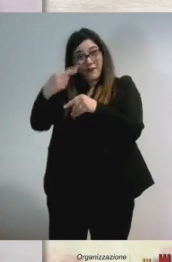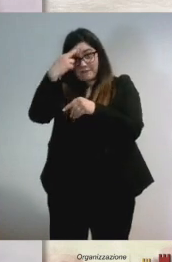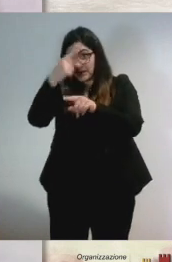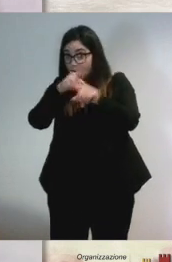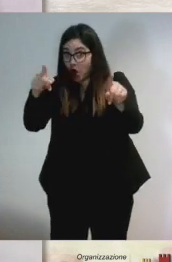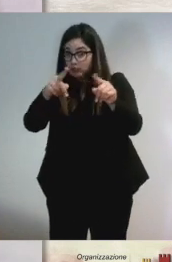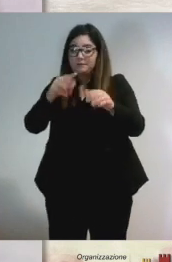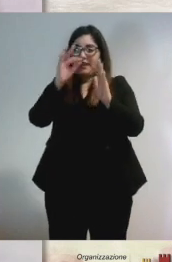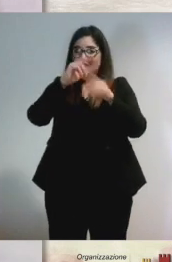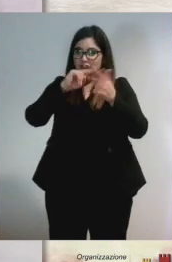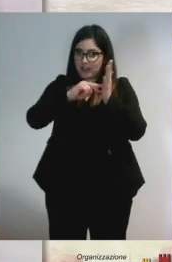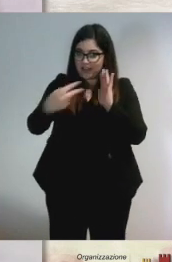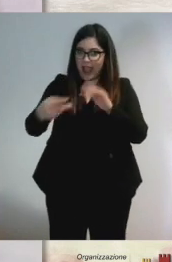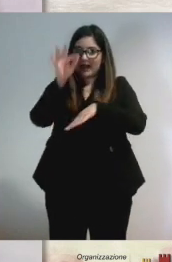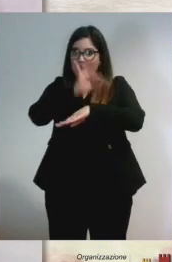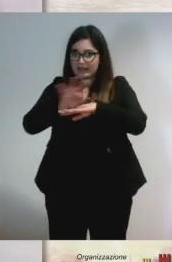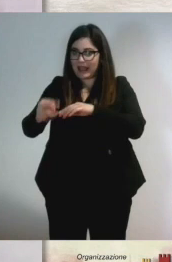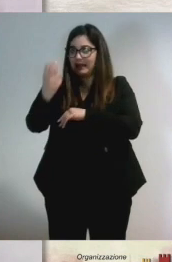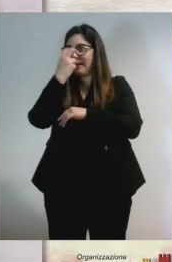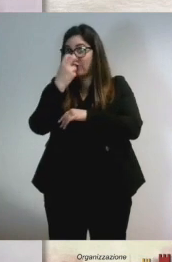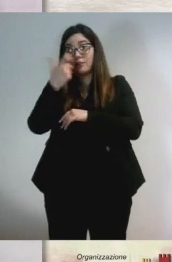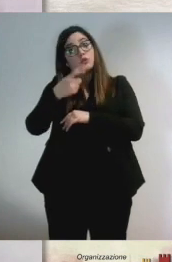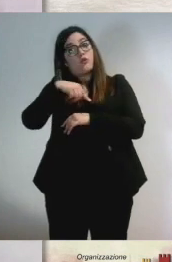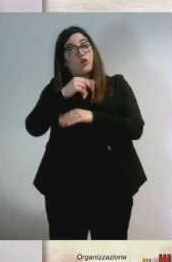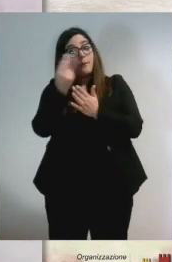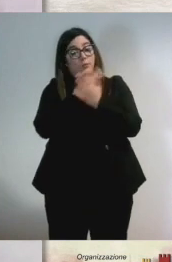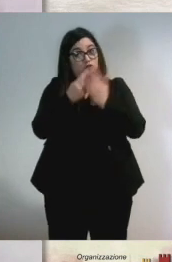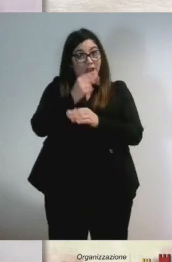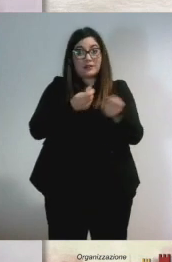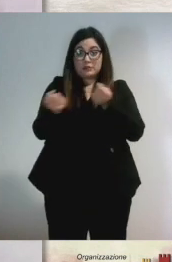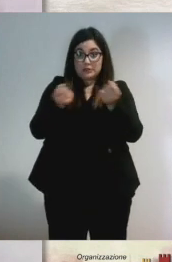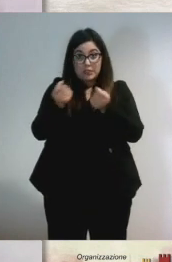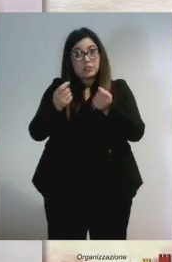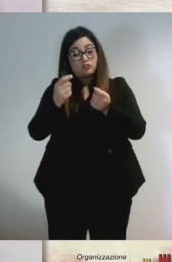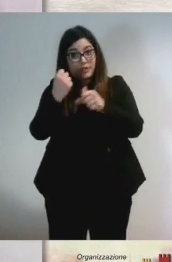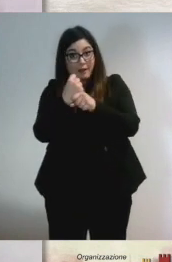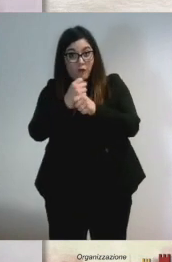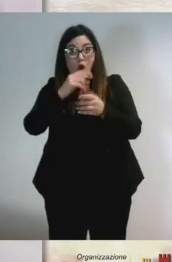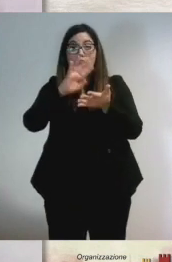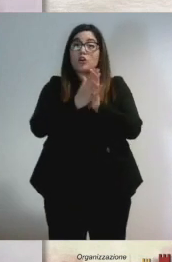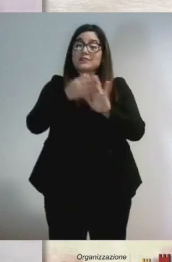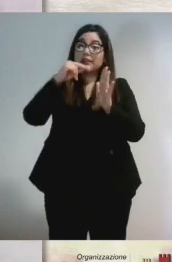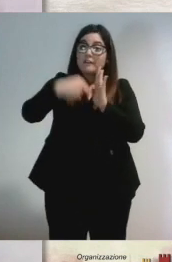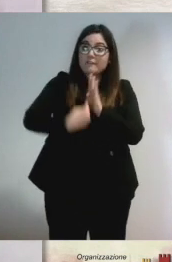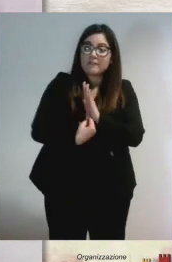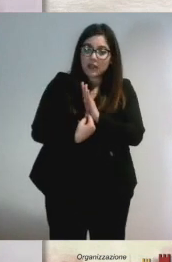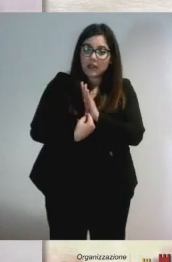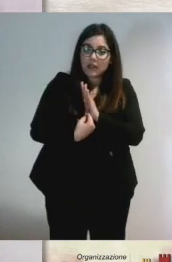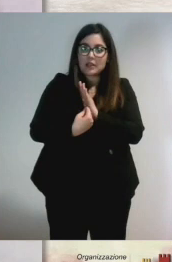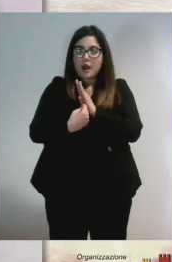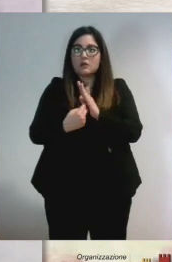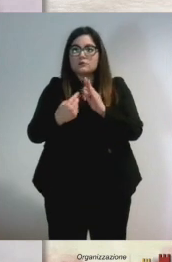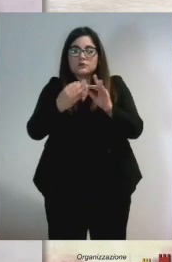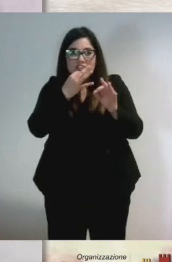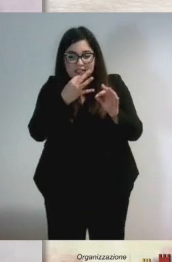architetti avvocati perché dobbiamo progettare dirigere i lavori firmare i contratti fare gli espropri quindi